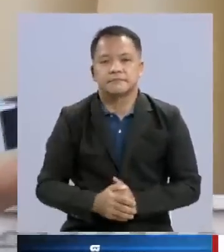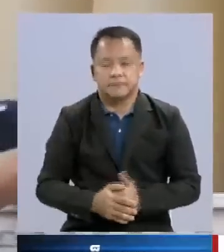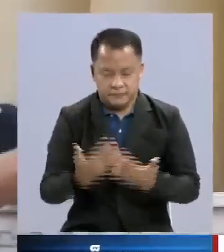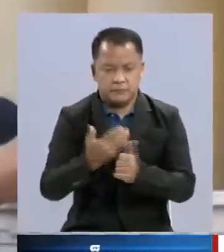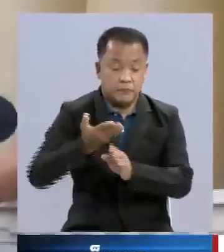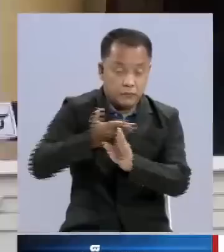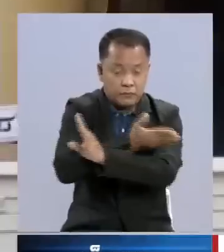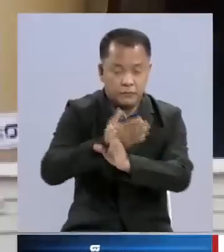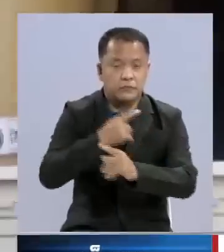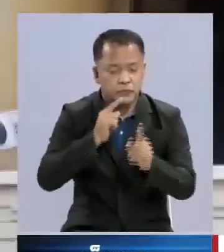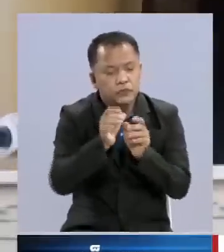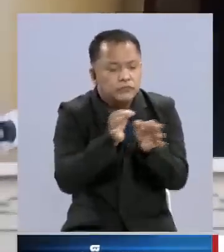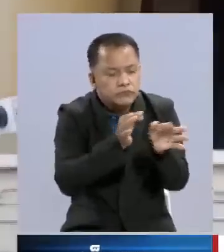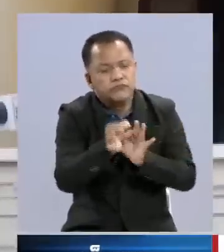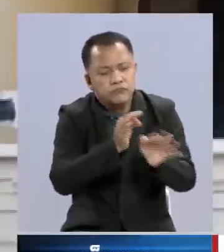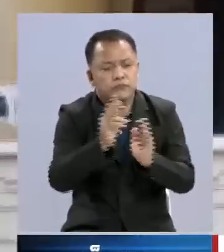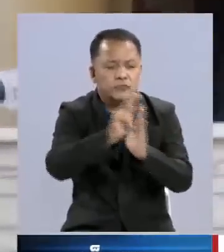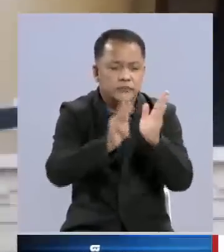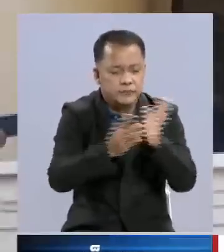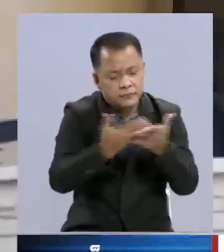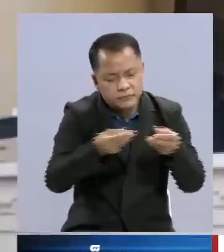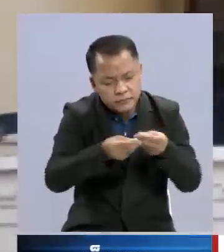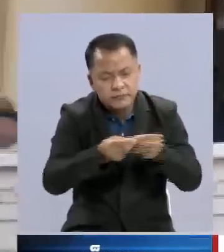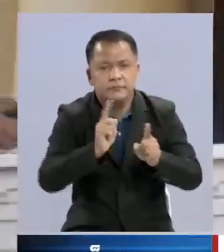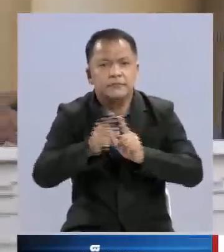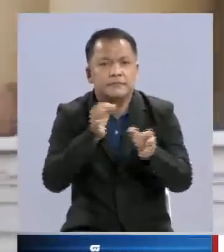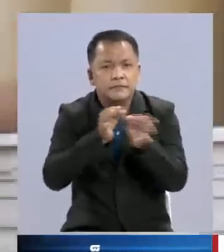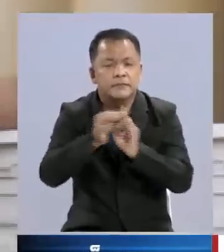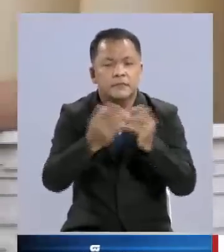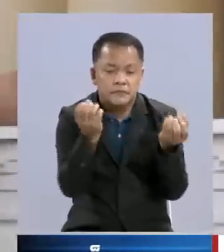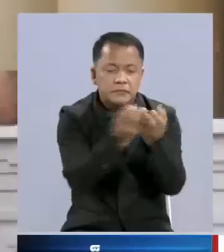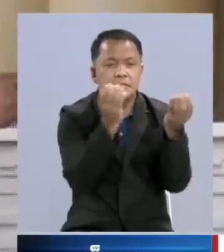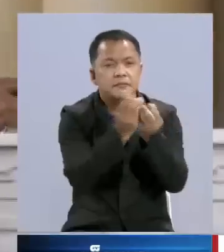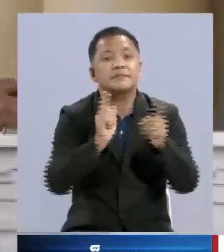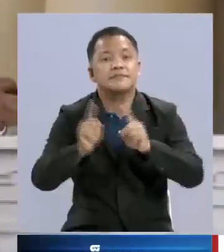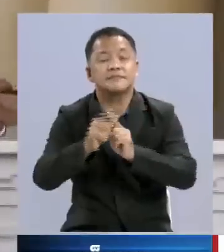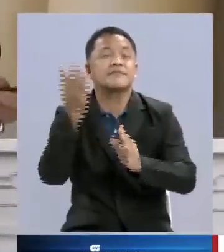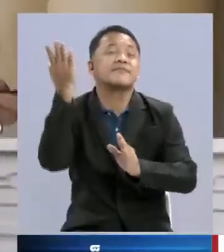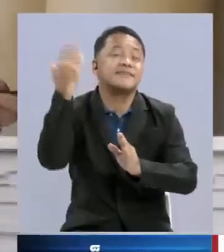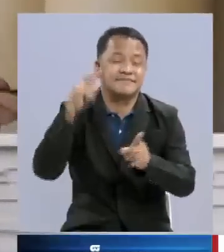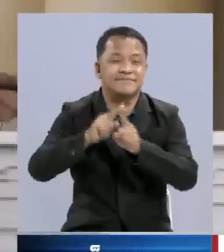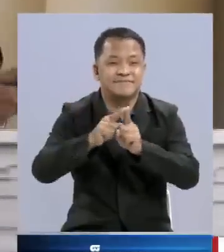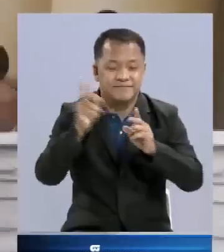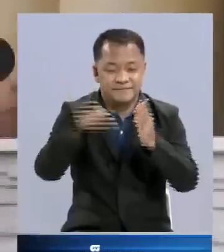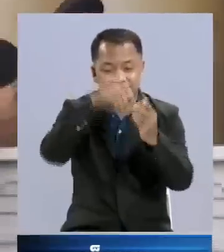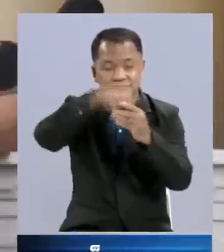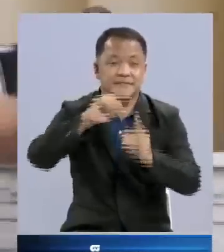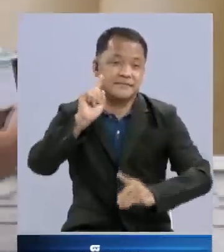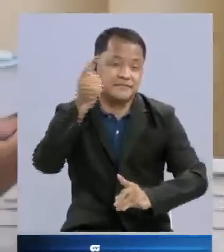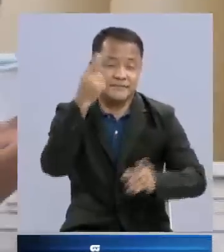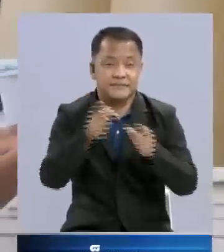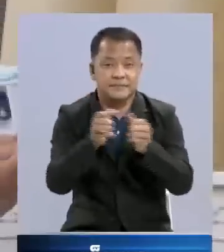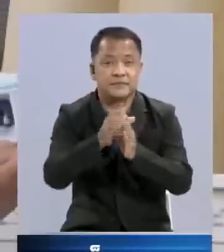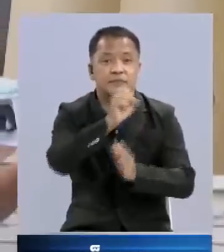งๆที่ก่อนหน้านี้ท่านมาให้ความเห็นเรื่องของการถือหุ้นนะว่าเดี๋ยวอาจจะกระทบไปถึงการเลือกตั้งใหม่ในส่วน